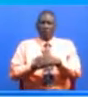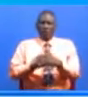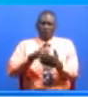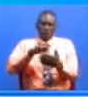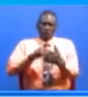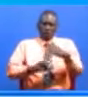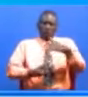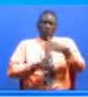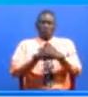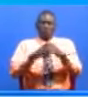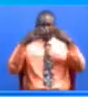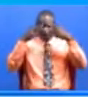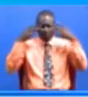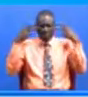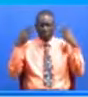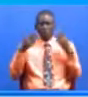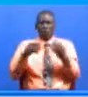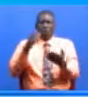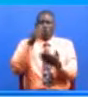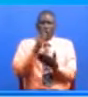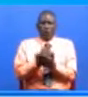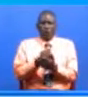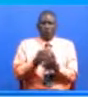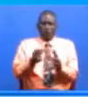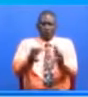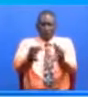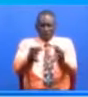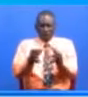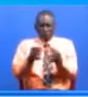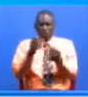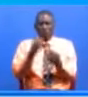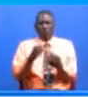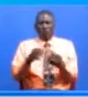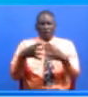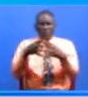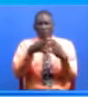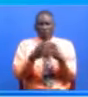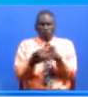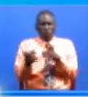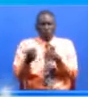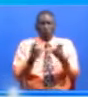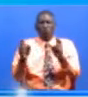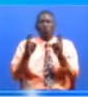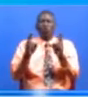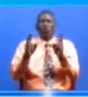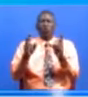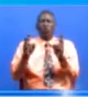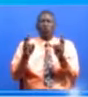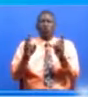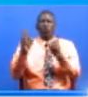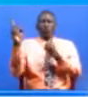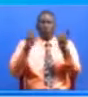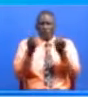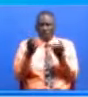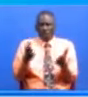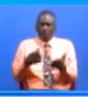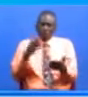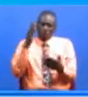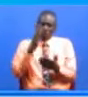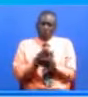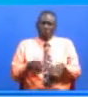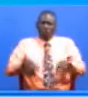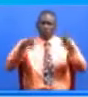alab afis idara ya haina ya mare udh wa mali ki ofac ilima faisal